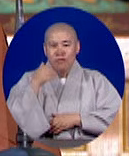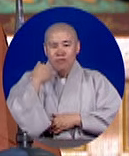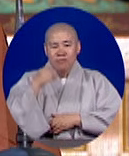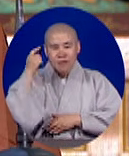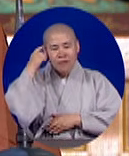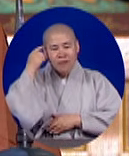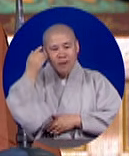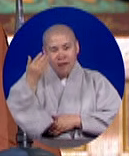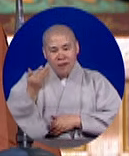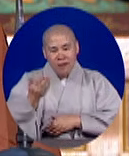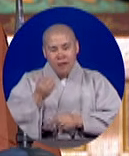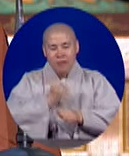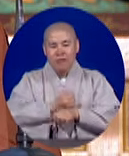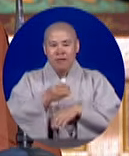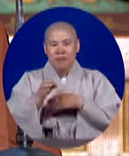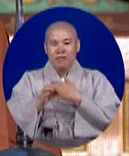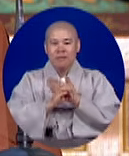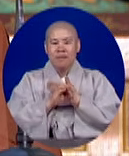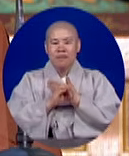누구세요? 그러면은